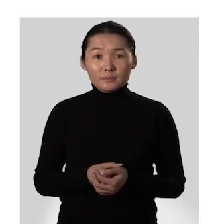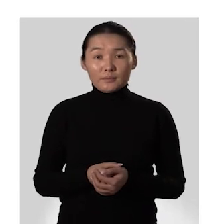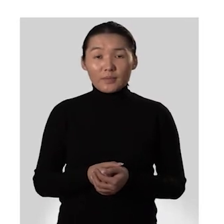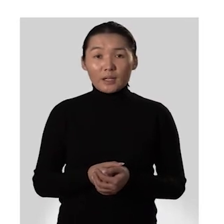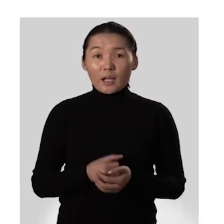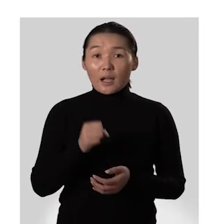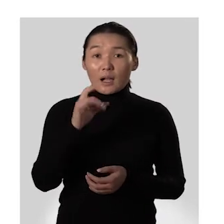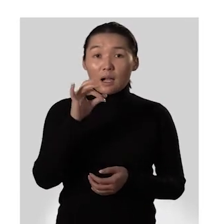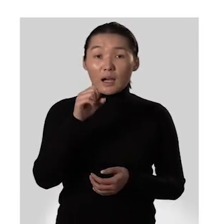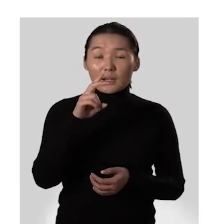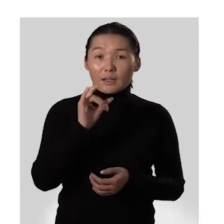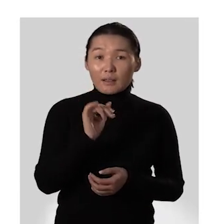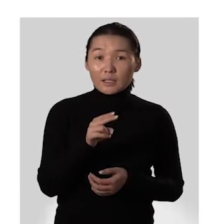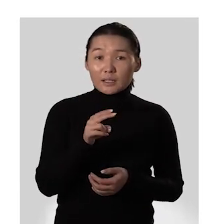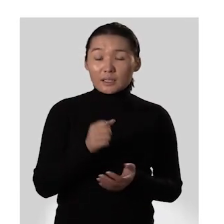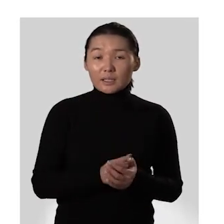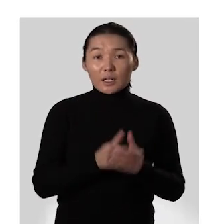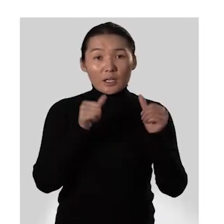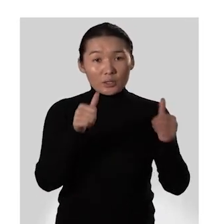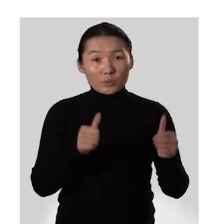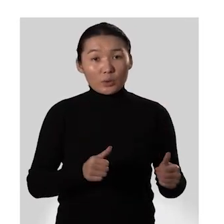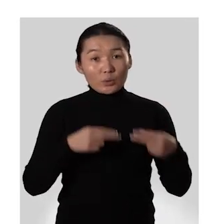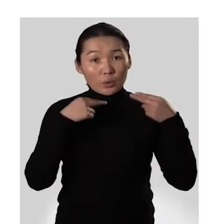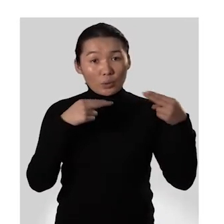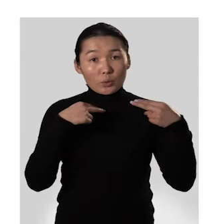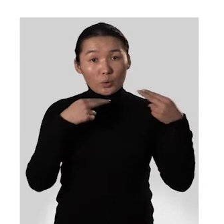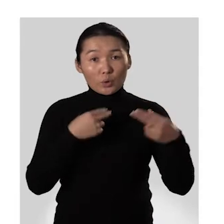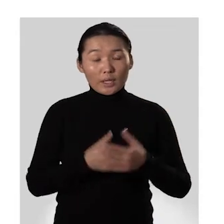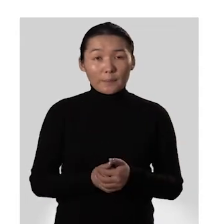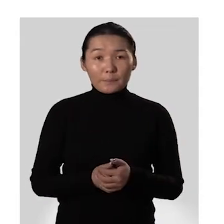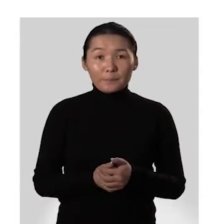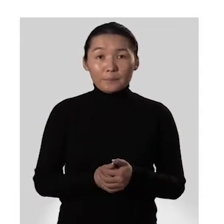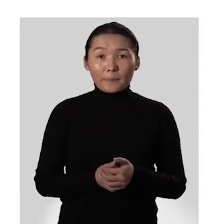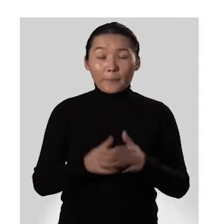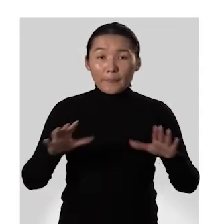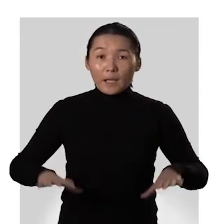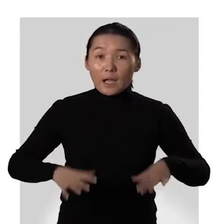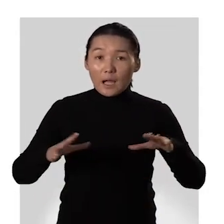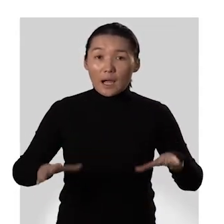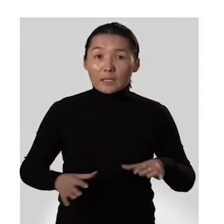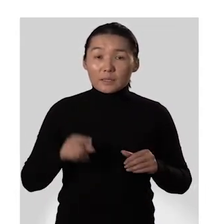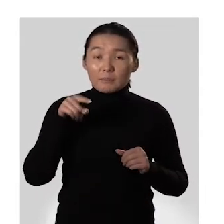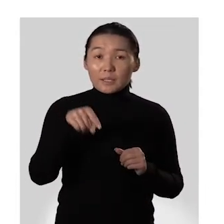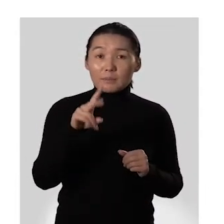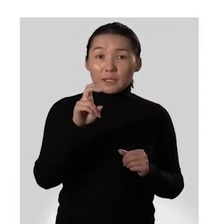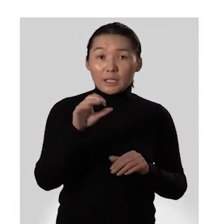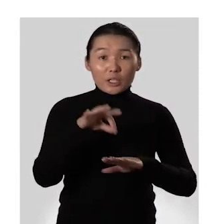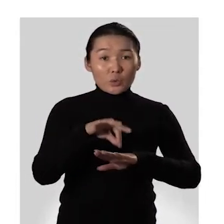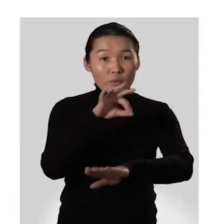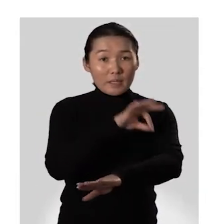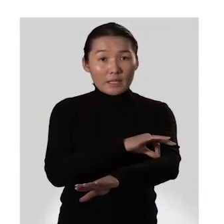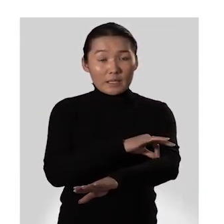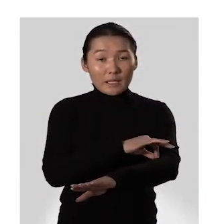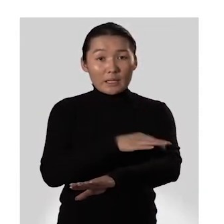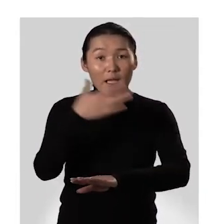Аралык. Сүрөткө көңүл бургула. Ат 1200 метрден